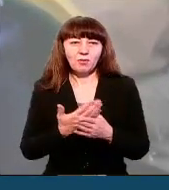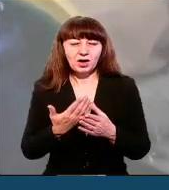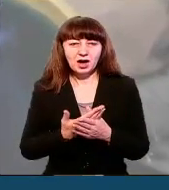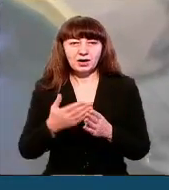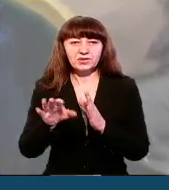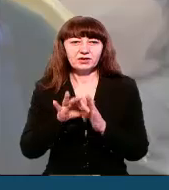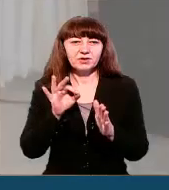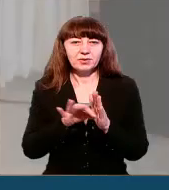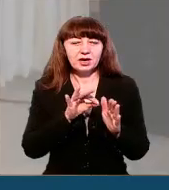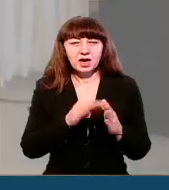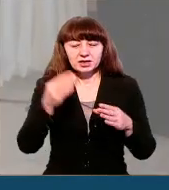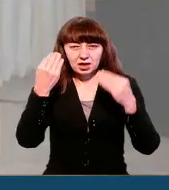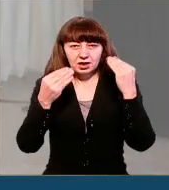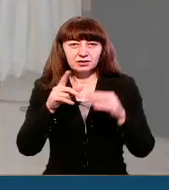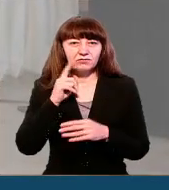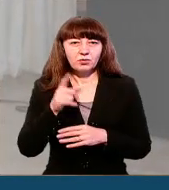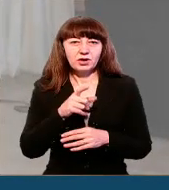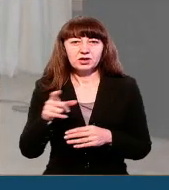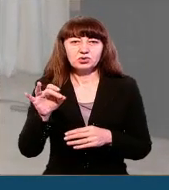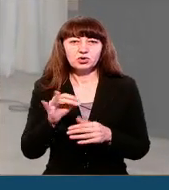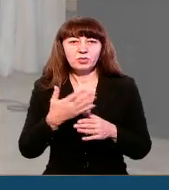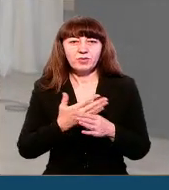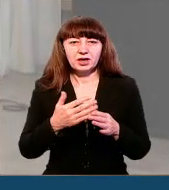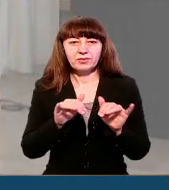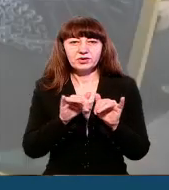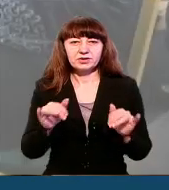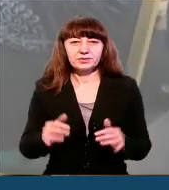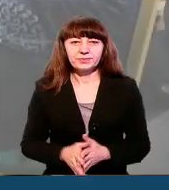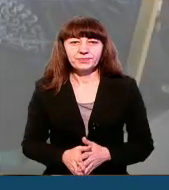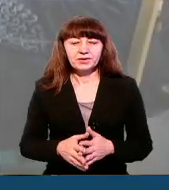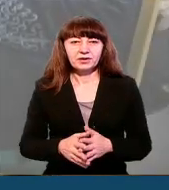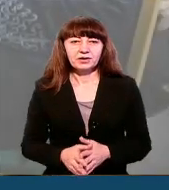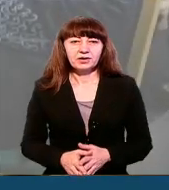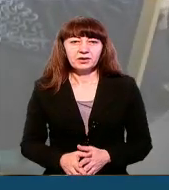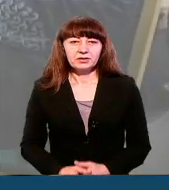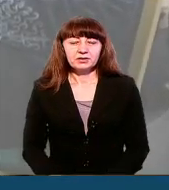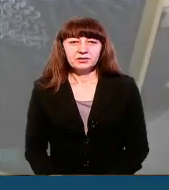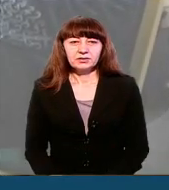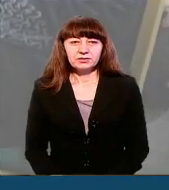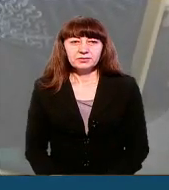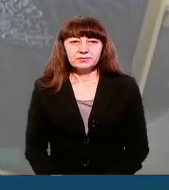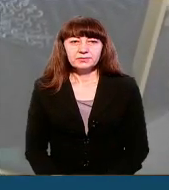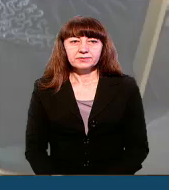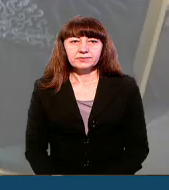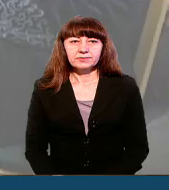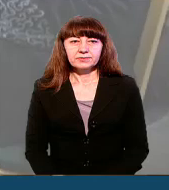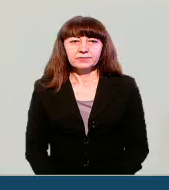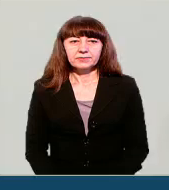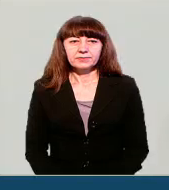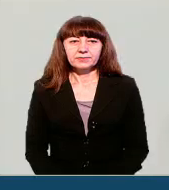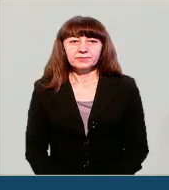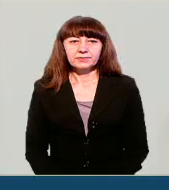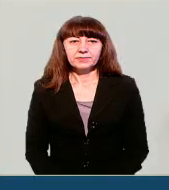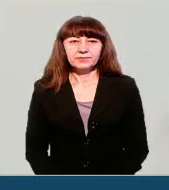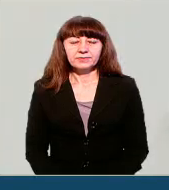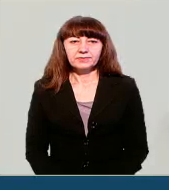өнерпаздарды көпшілік ыстық ықыласпен қарсы алып, көрермендер залы қонақтарға тез толды. Бұндай нысанның ашылуына ауыл тұрғындары да дән риза.